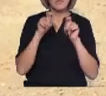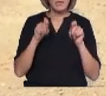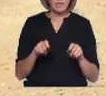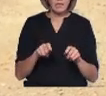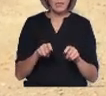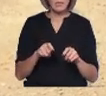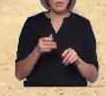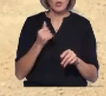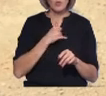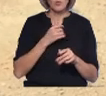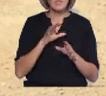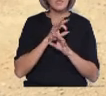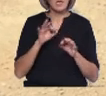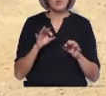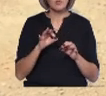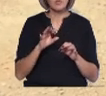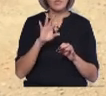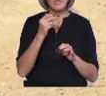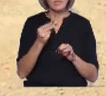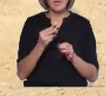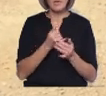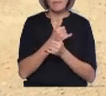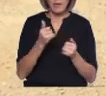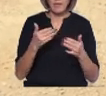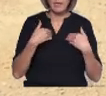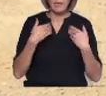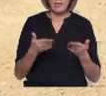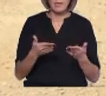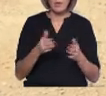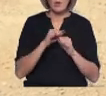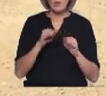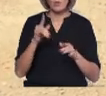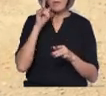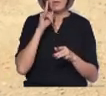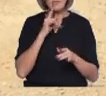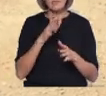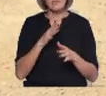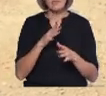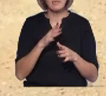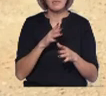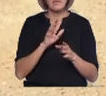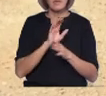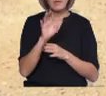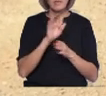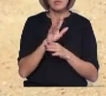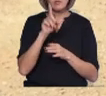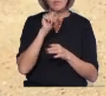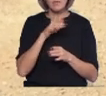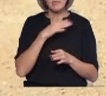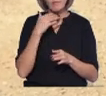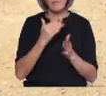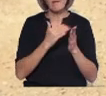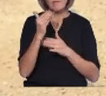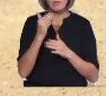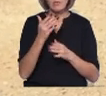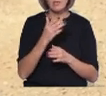У нас очень хороший социальный пакет. И уровень Казахстана в производстве мяса птицы повышался, чтобы